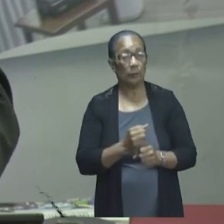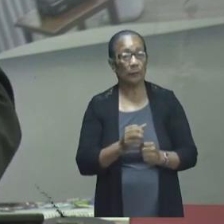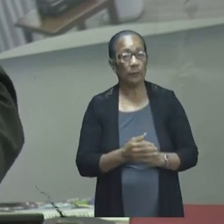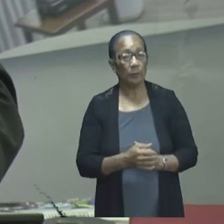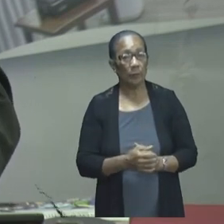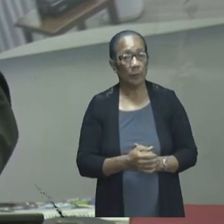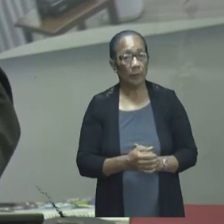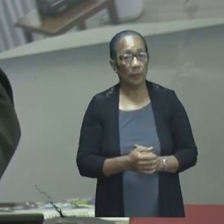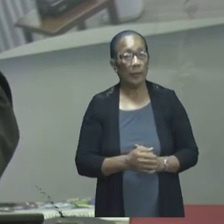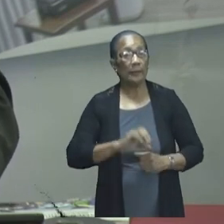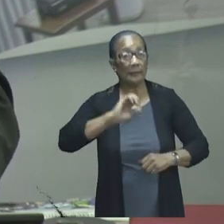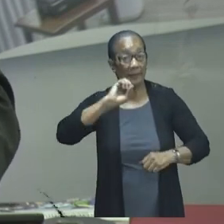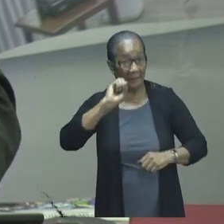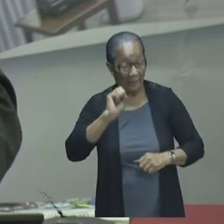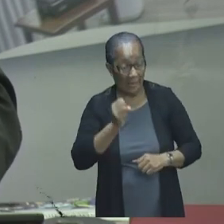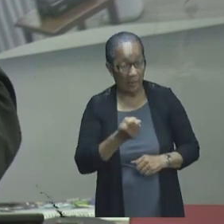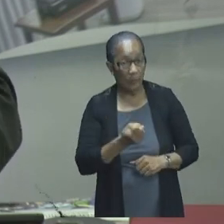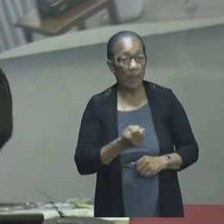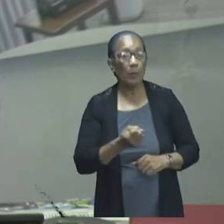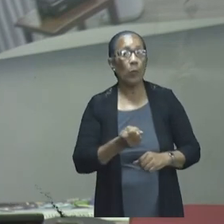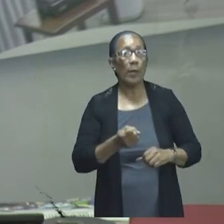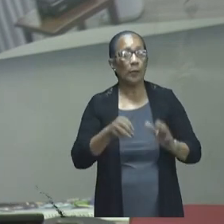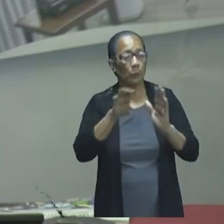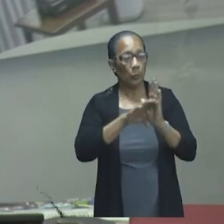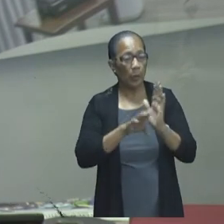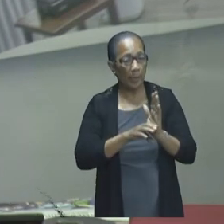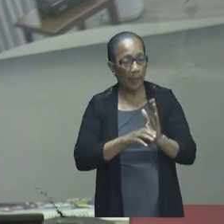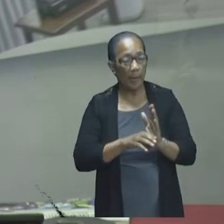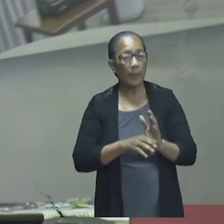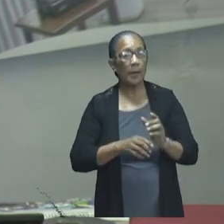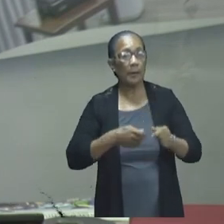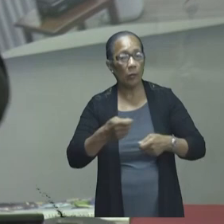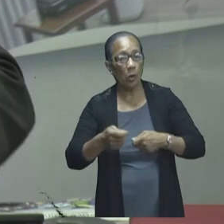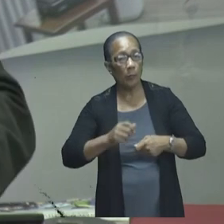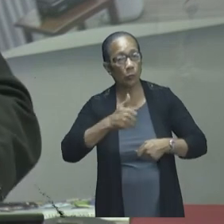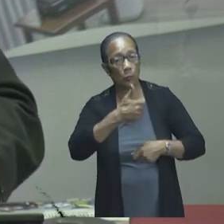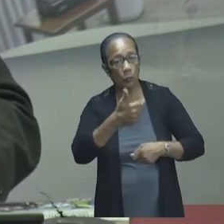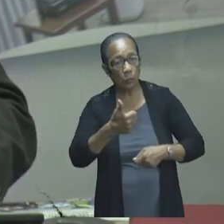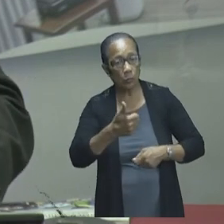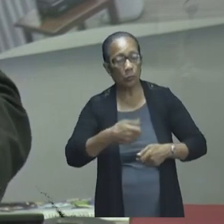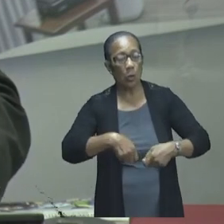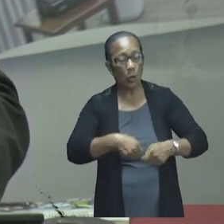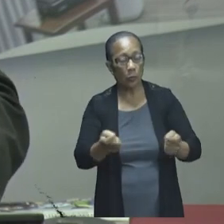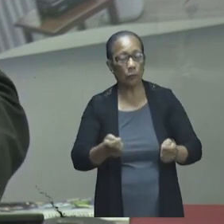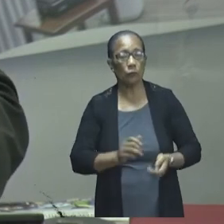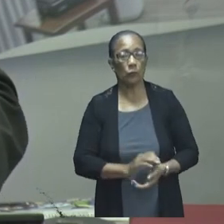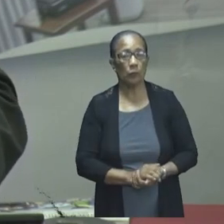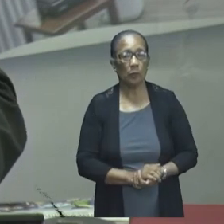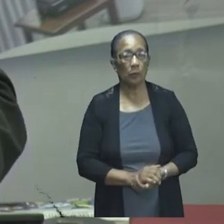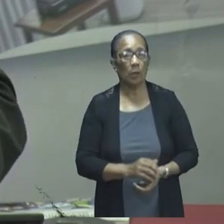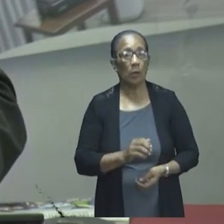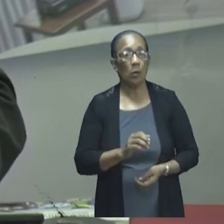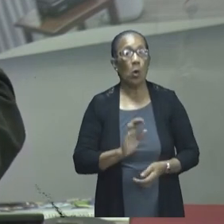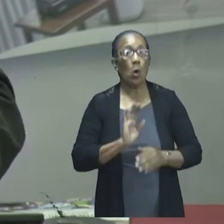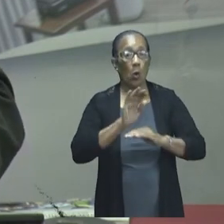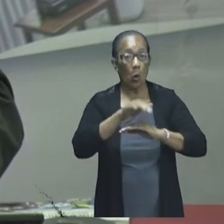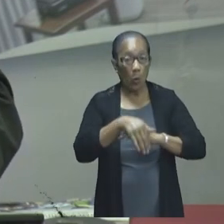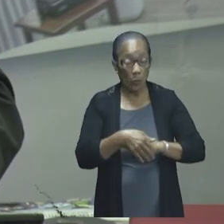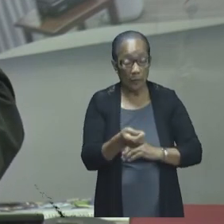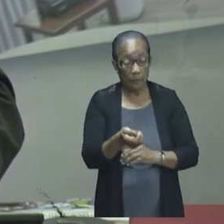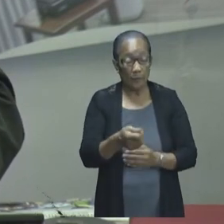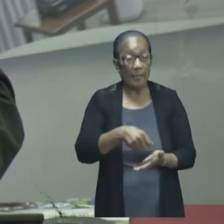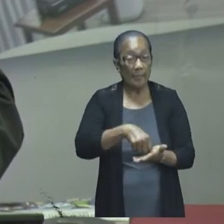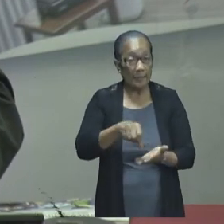daarom hebben op programma organisatie maar wat ook projectmatig te gaan uitvoeren voor wat betreft de financiering